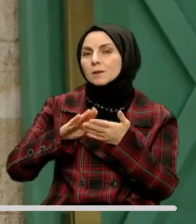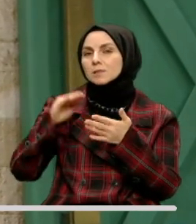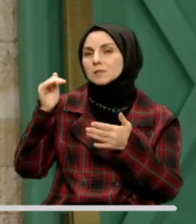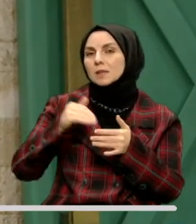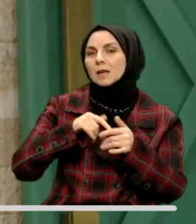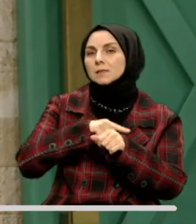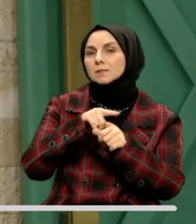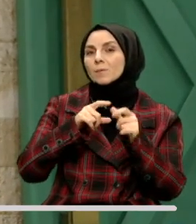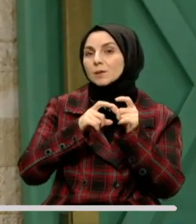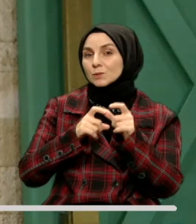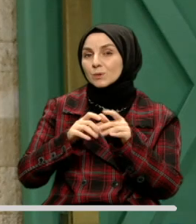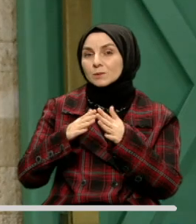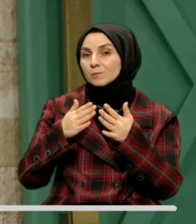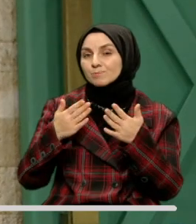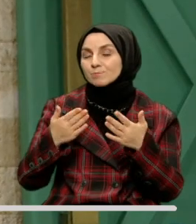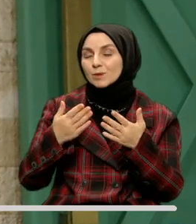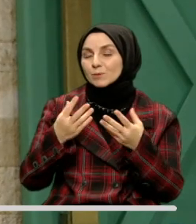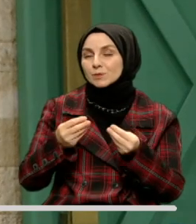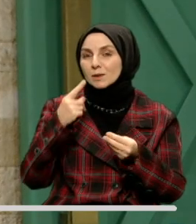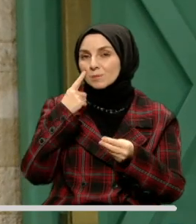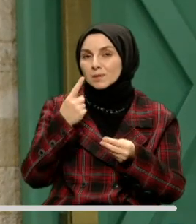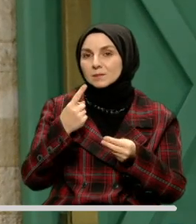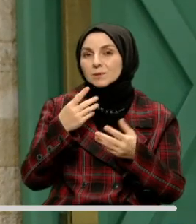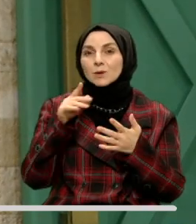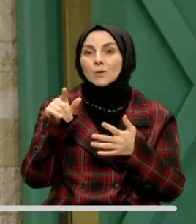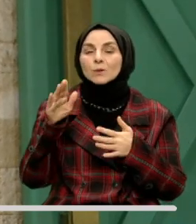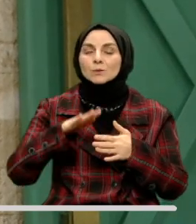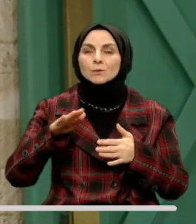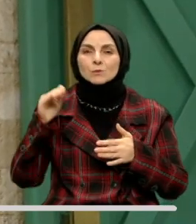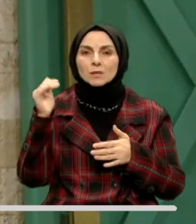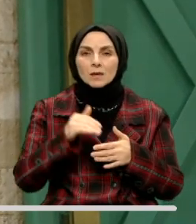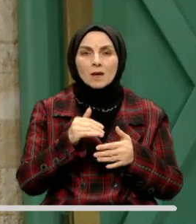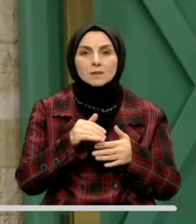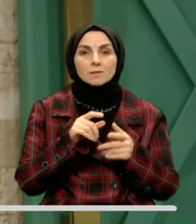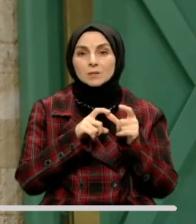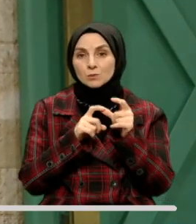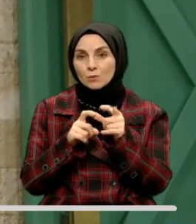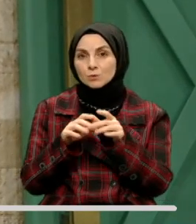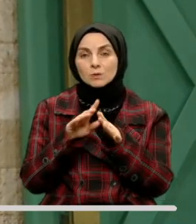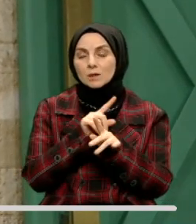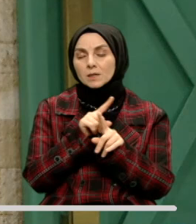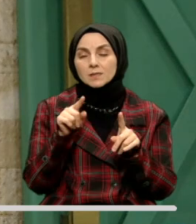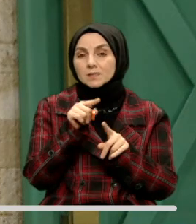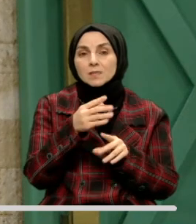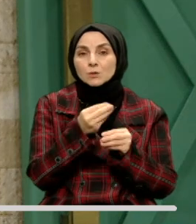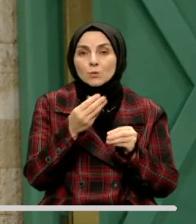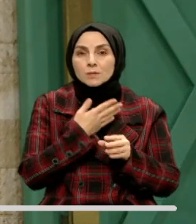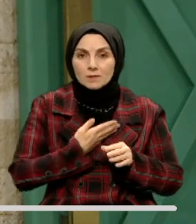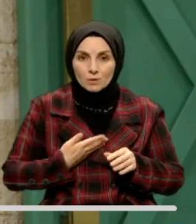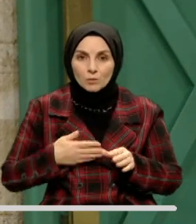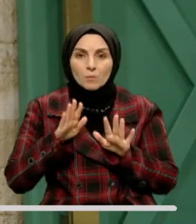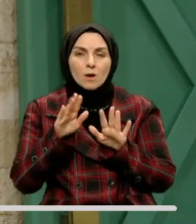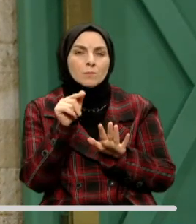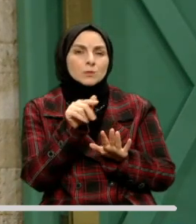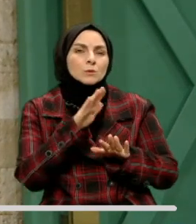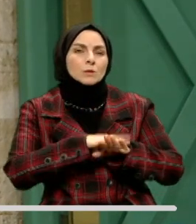konuşturuyoruz, yüzleştiriyoruz. Çocuklar birbirlerine hayır ben seni çok seviyorum. Ama şu davranışı yaptığın için, hoşlanmadığın için sevmiyorum dedi.